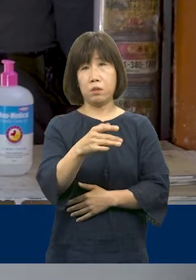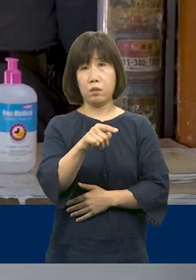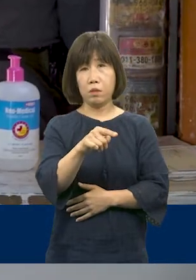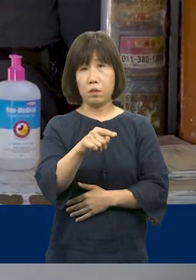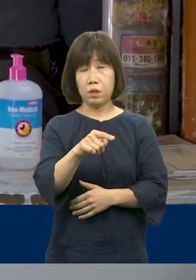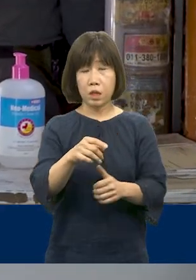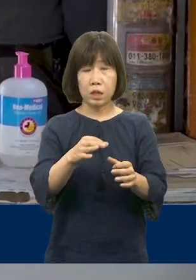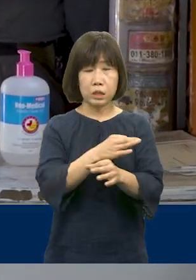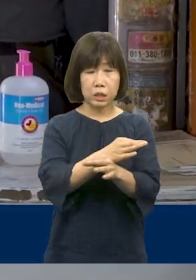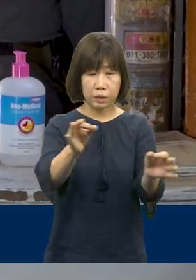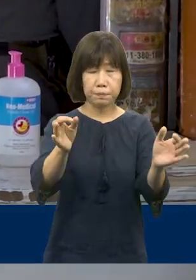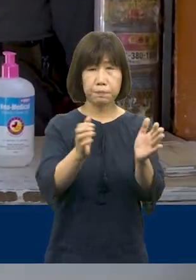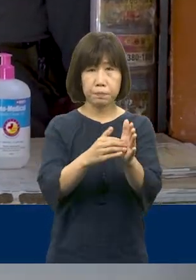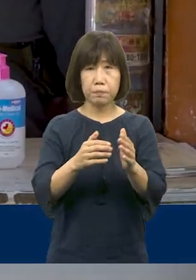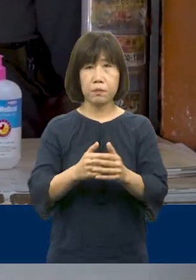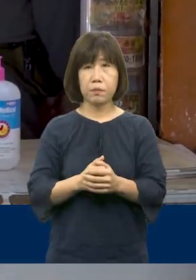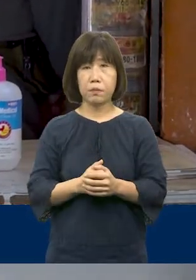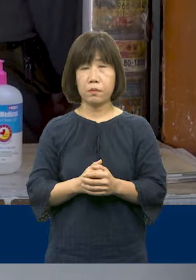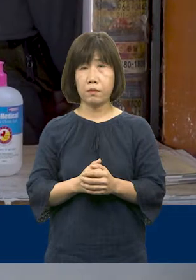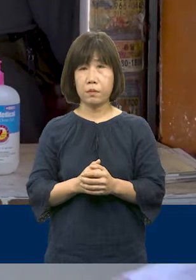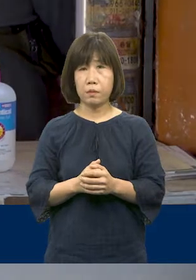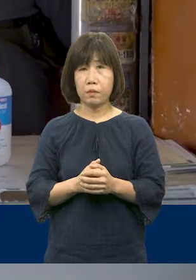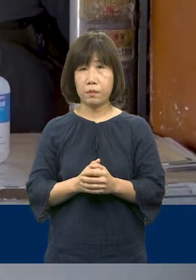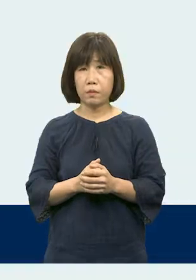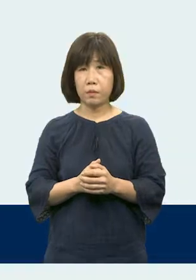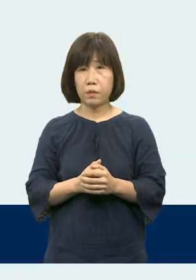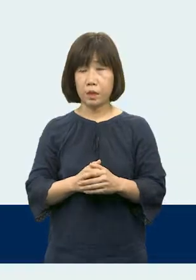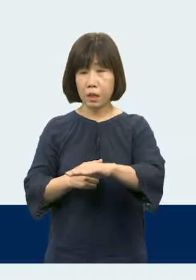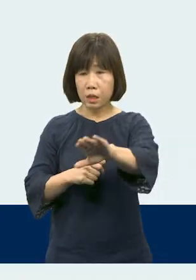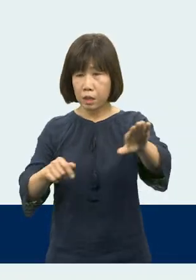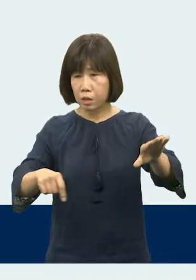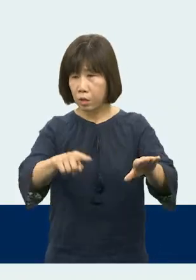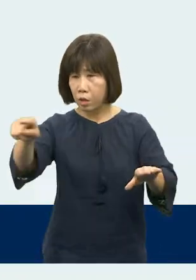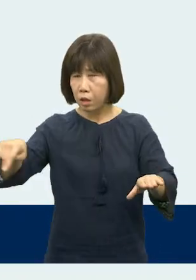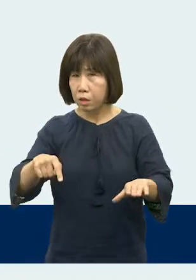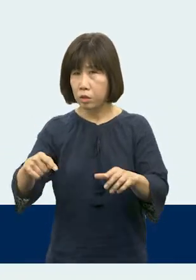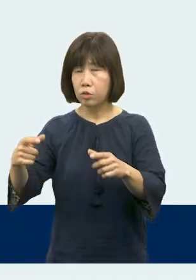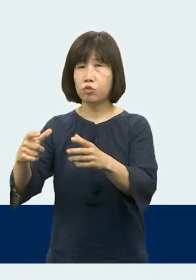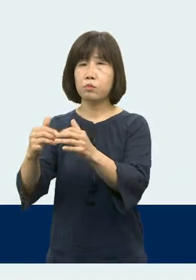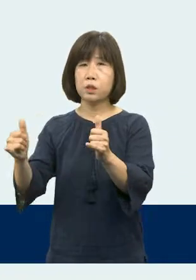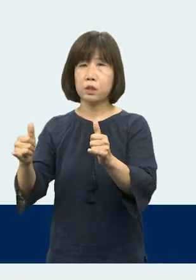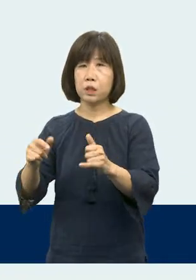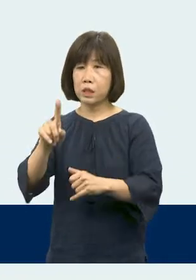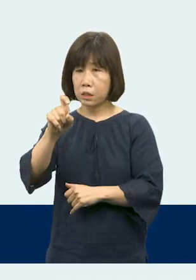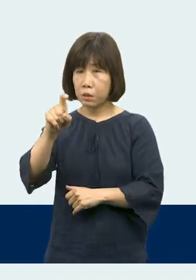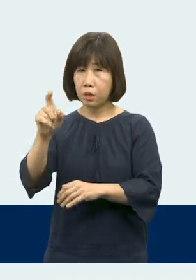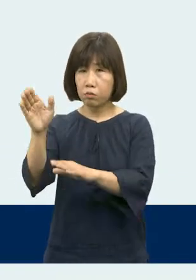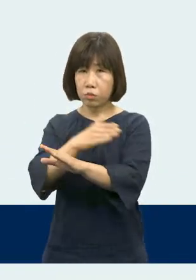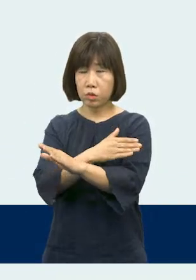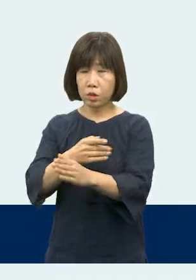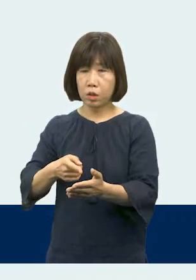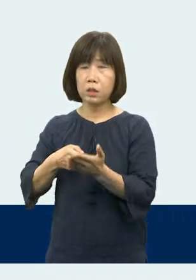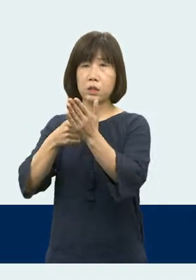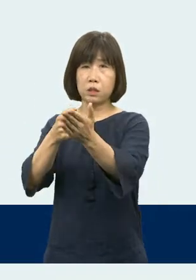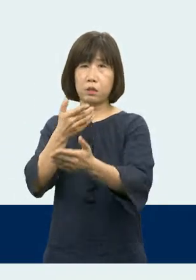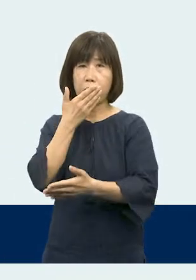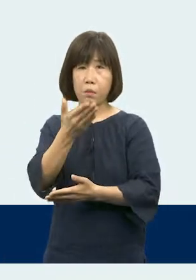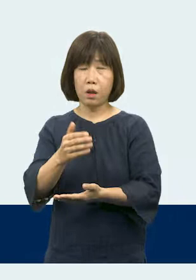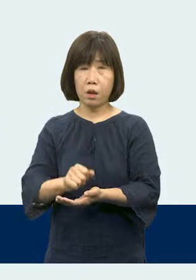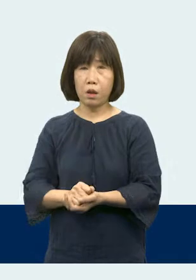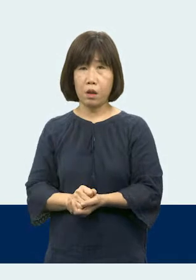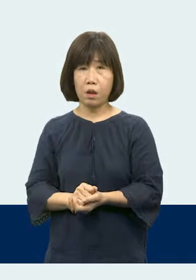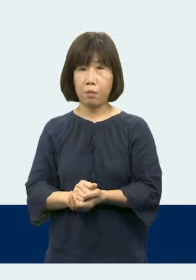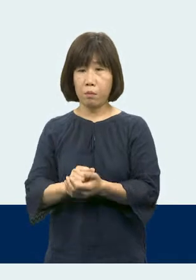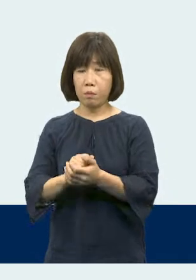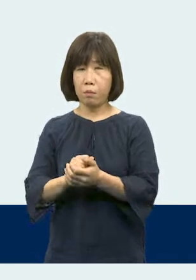정부 긴급 재난 지원금이 지급되었습니다 취약계층을 제외한 모든 구미는 11일부터 재난 지원금을